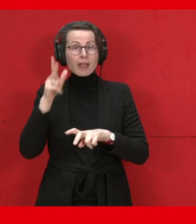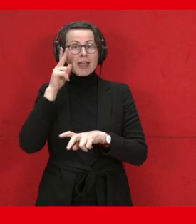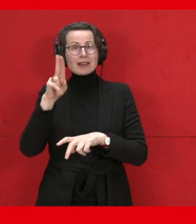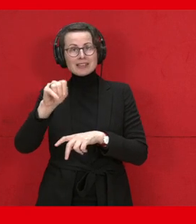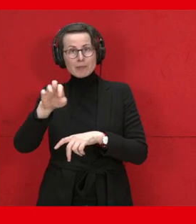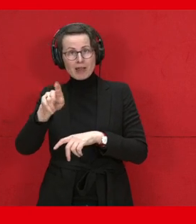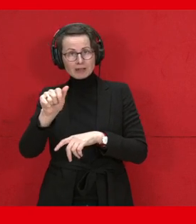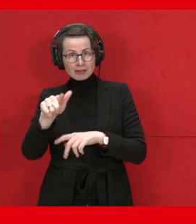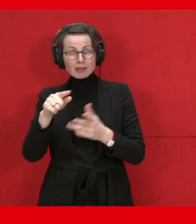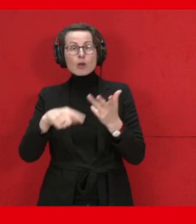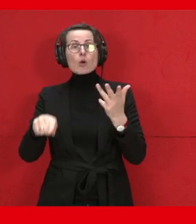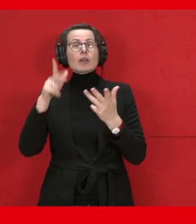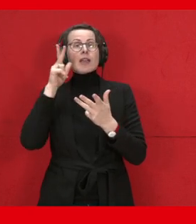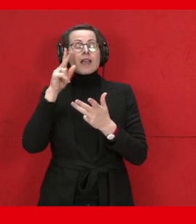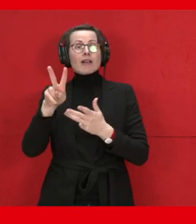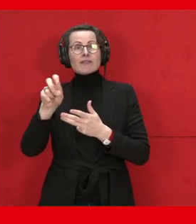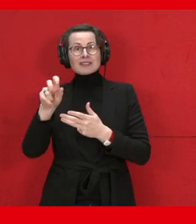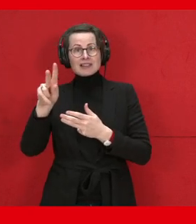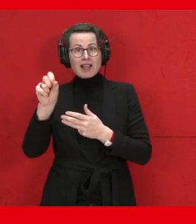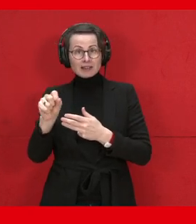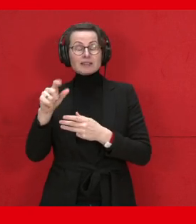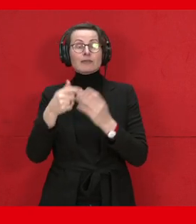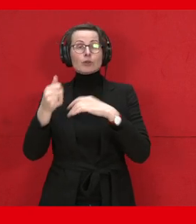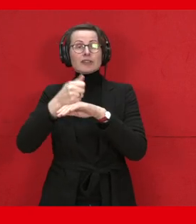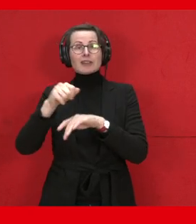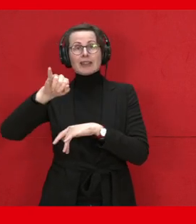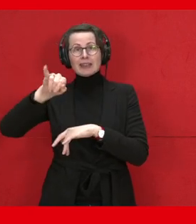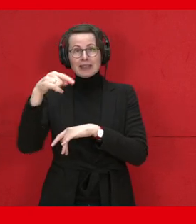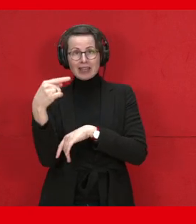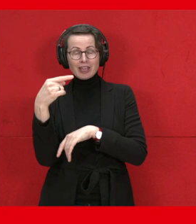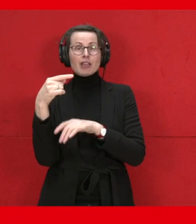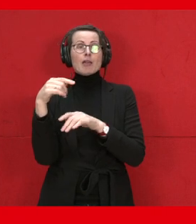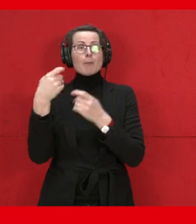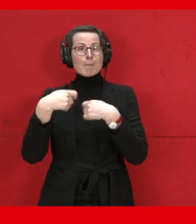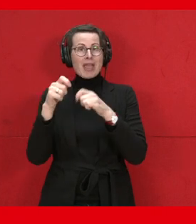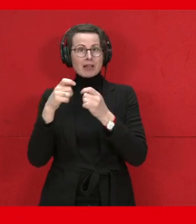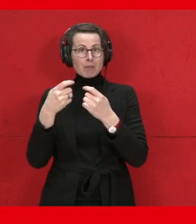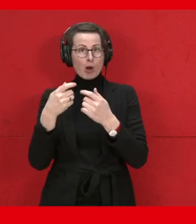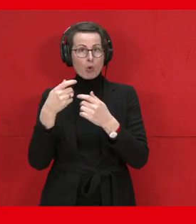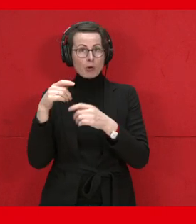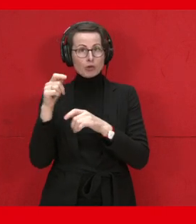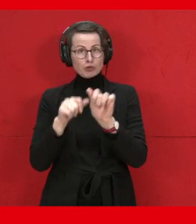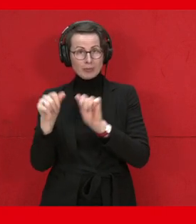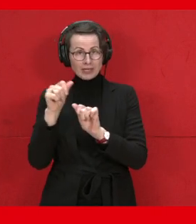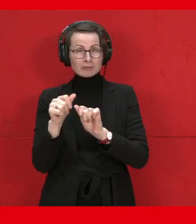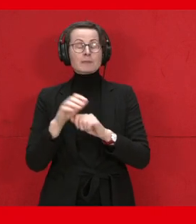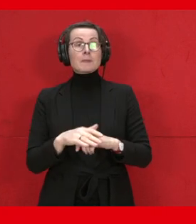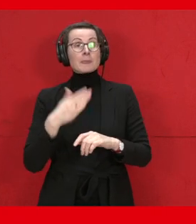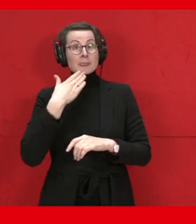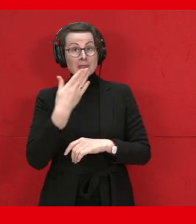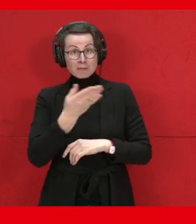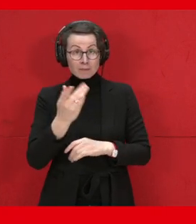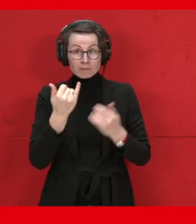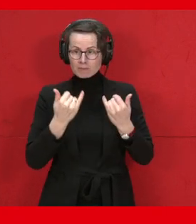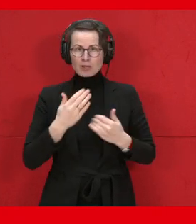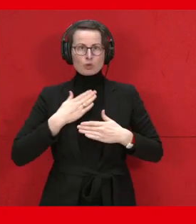Vassiliadis, der Vorsitzende der IG Bergbau Chemie. Herzlich willkommen, dass Sie da sind, dass Sie sich die Zeit genommen haben, mit uns an diesem Sonntagnachmittag